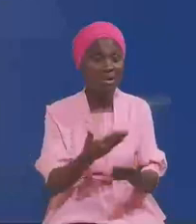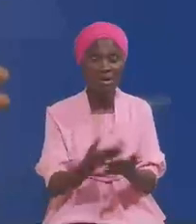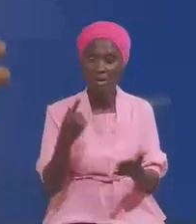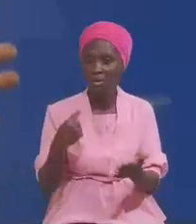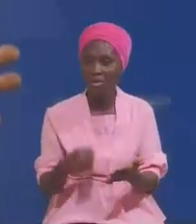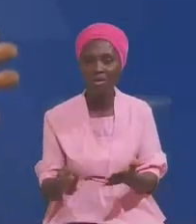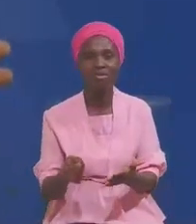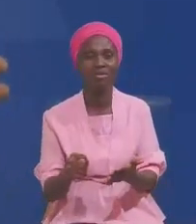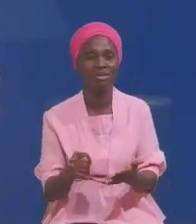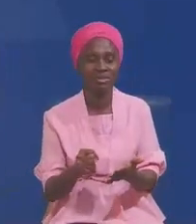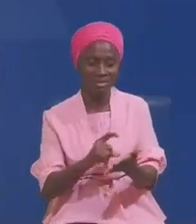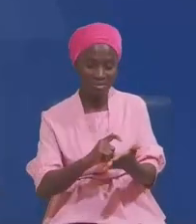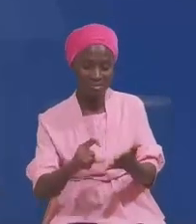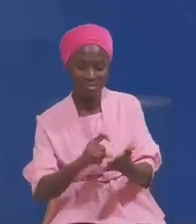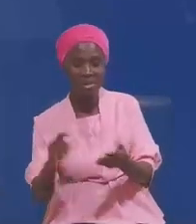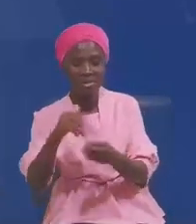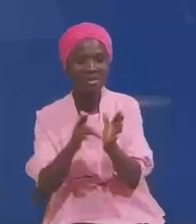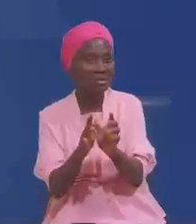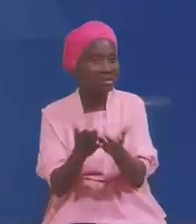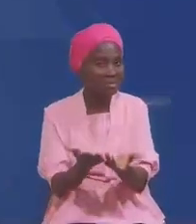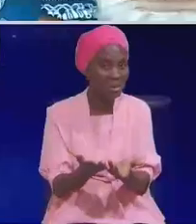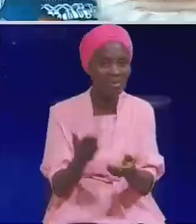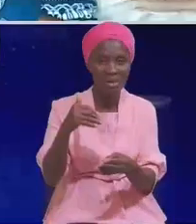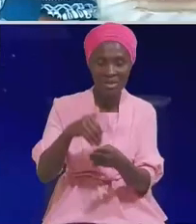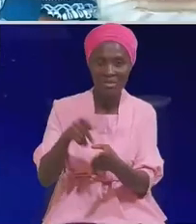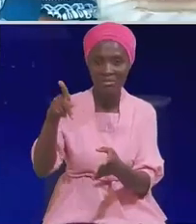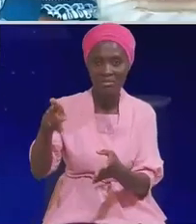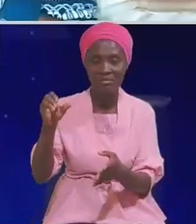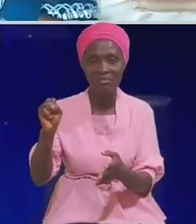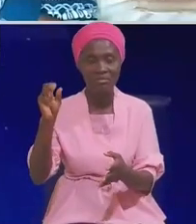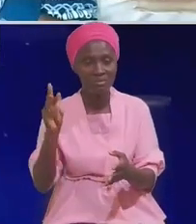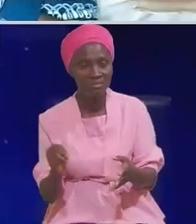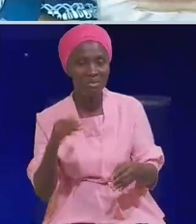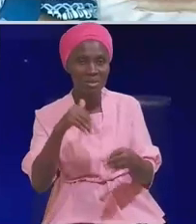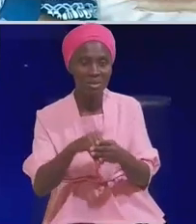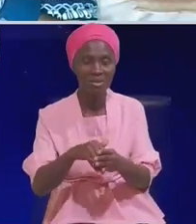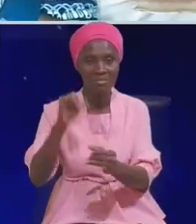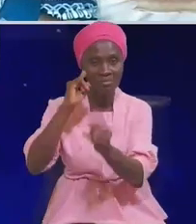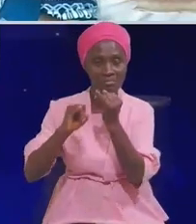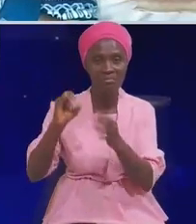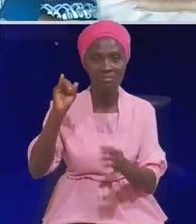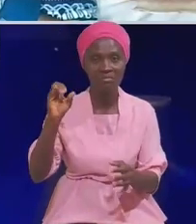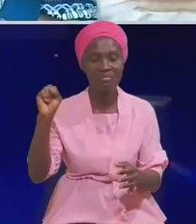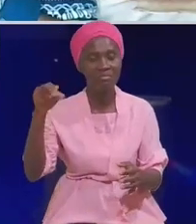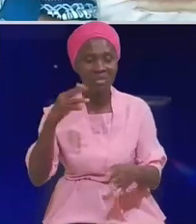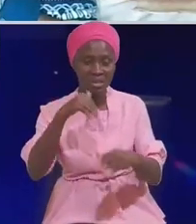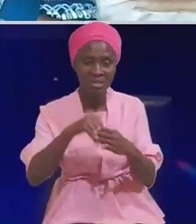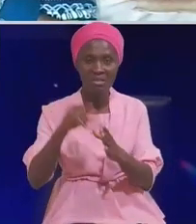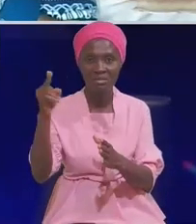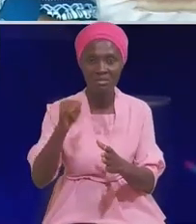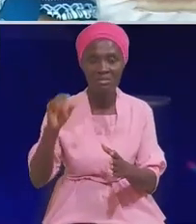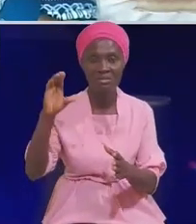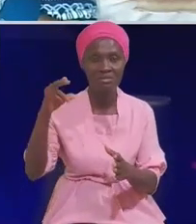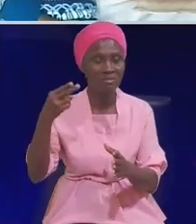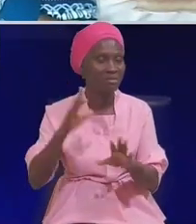de la Bible dans les psaumes, en Ésaïe, en Zacharie, et qui parlait de Jésus, il n'avait pas